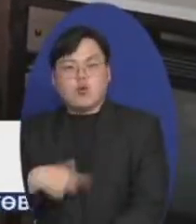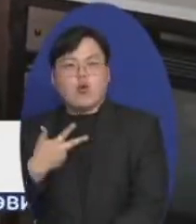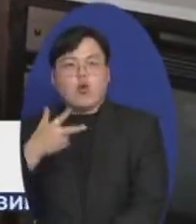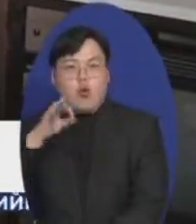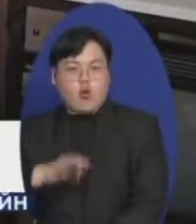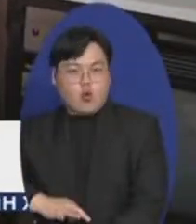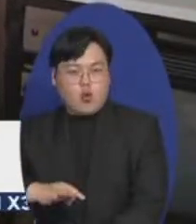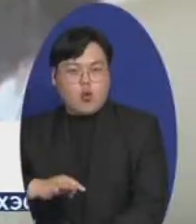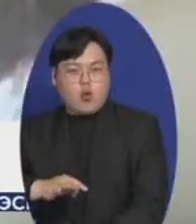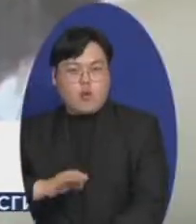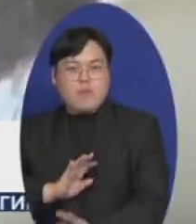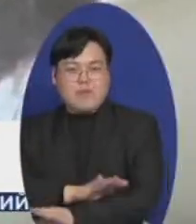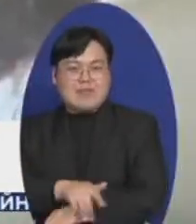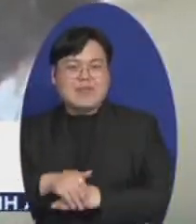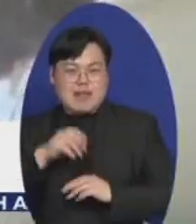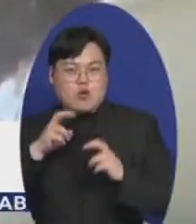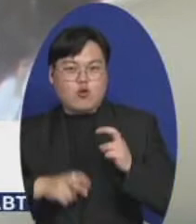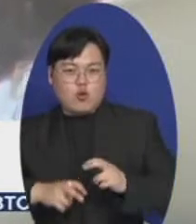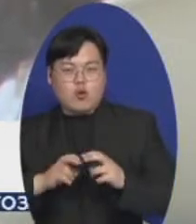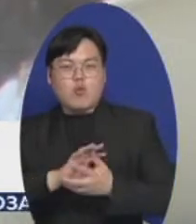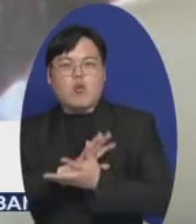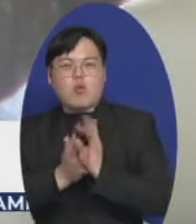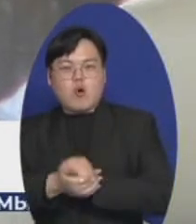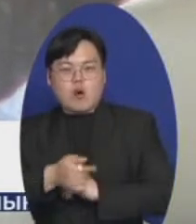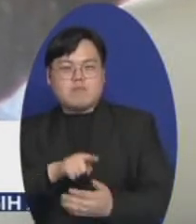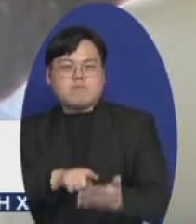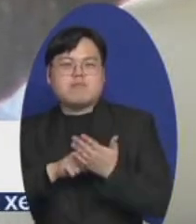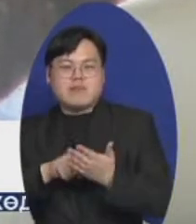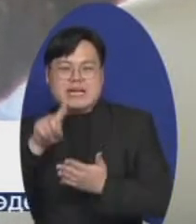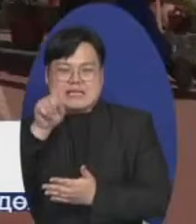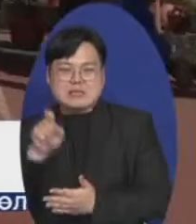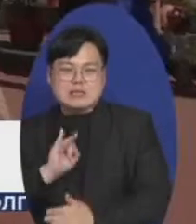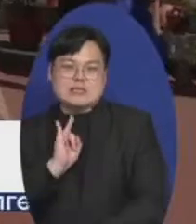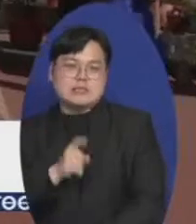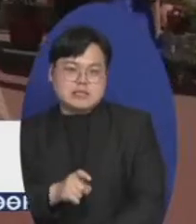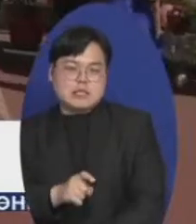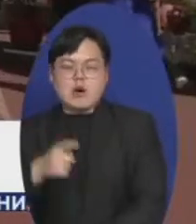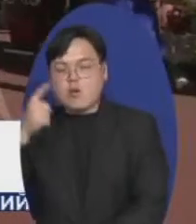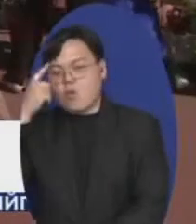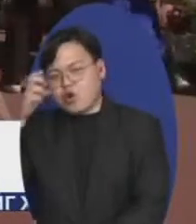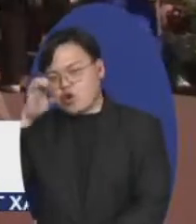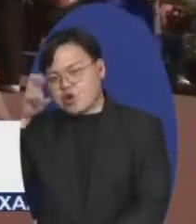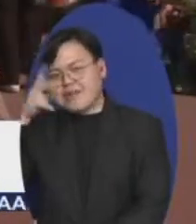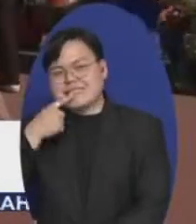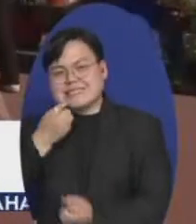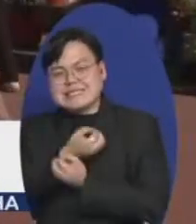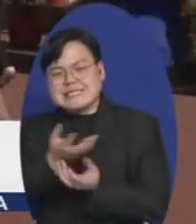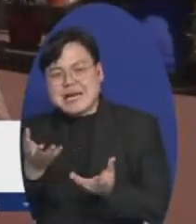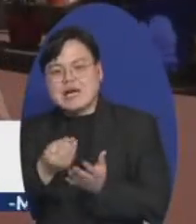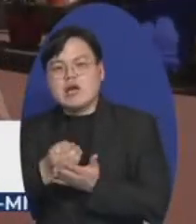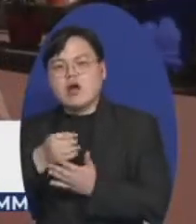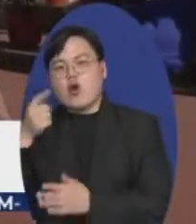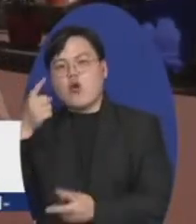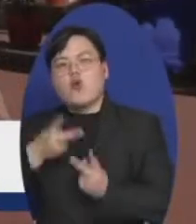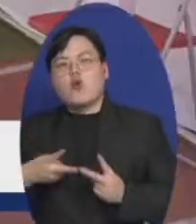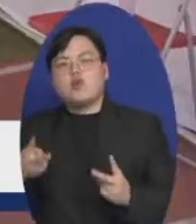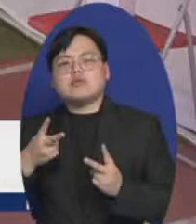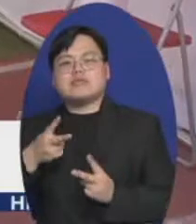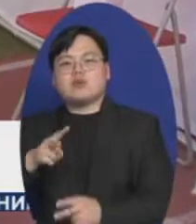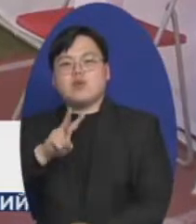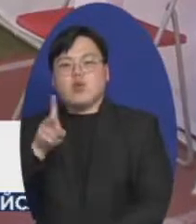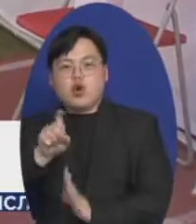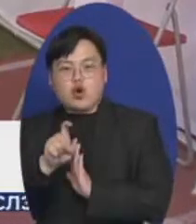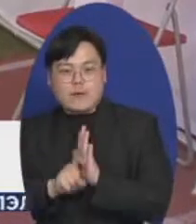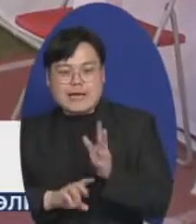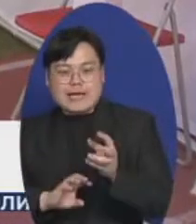үйлдвэрлэж байгаа энэ том салбарын өмнө тулгамдсан олон асуудал бий. Монгол улсын ерөнхийлөгчийн зарласан хүнсний хангамж аюулгүй байдал үндэсний хөдөлгөөн